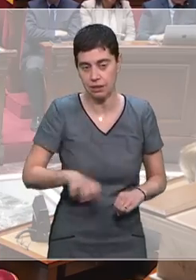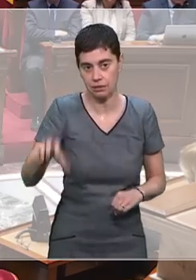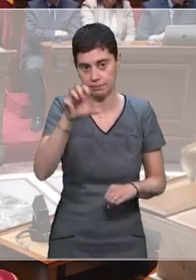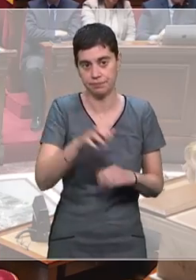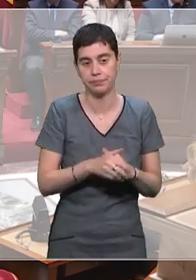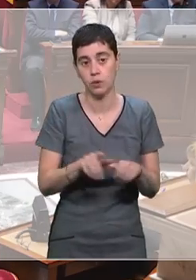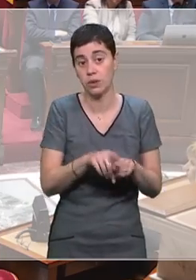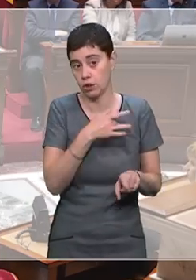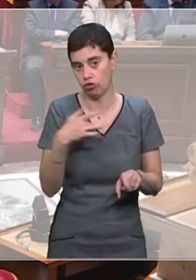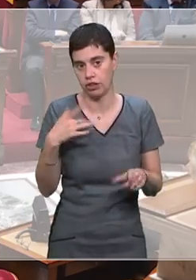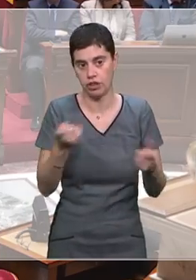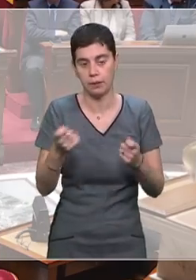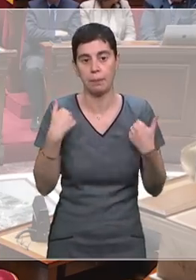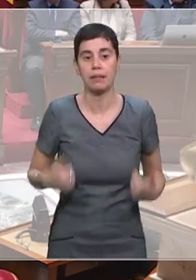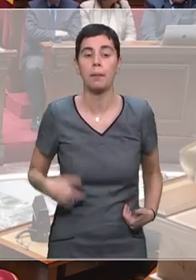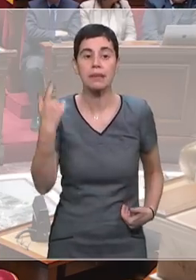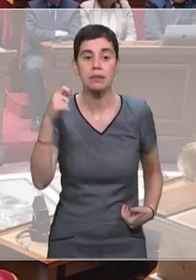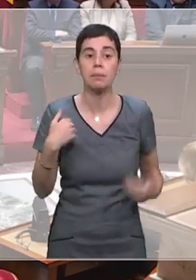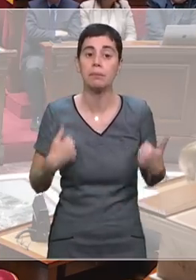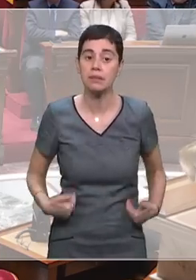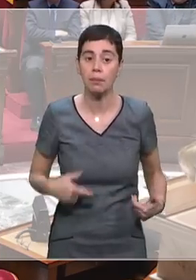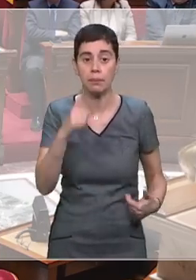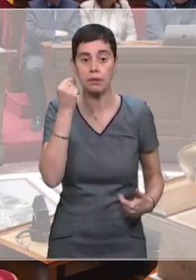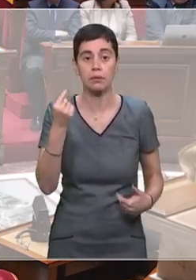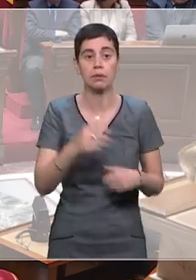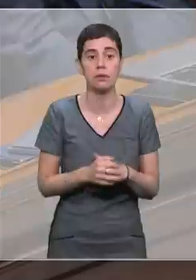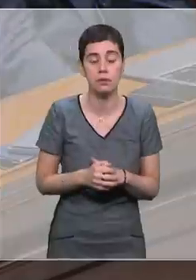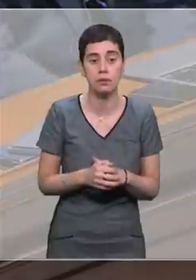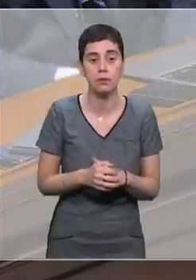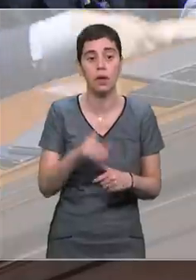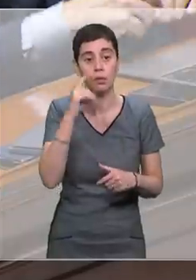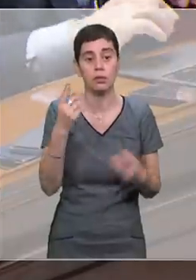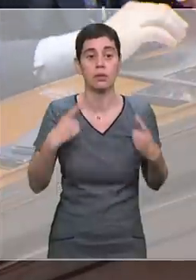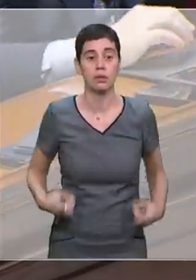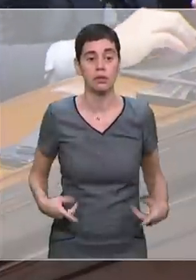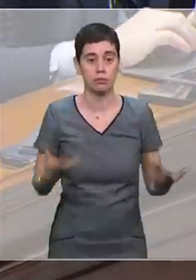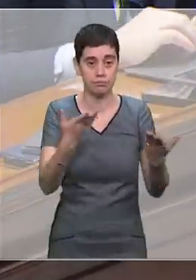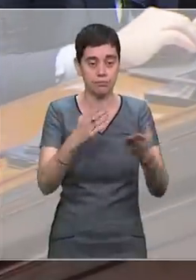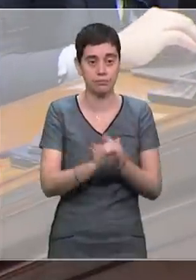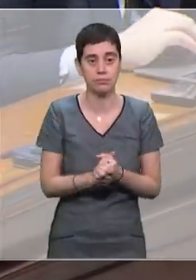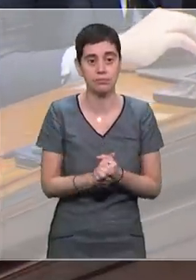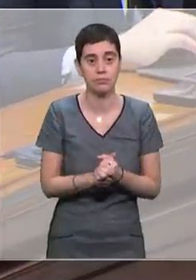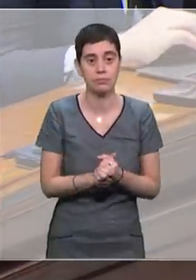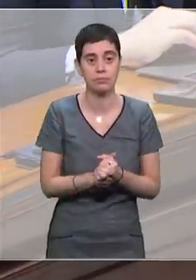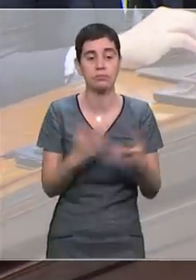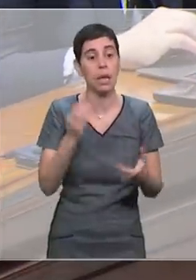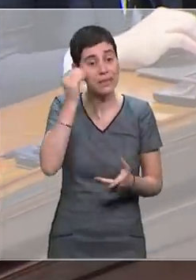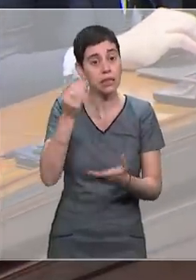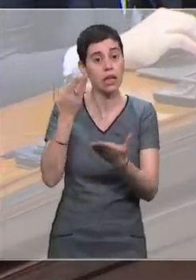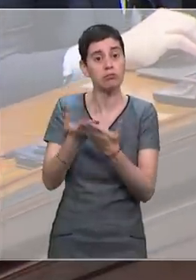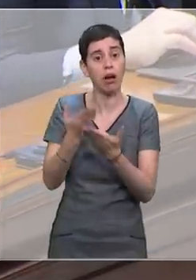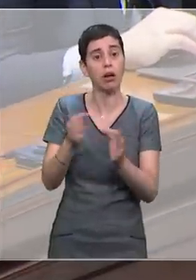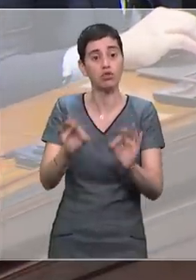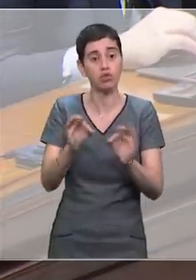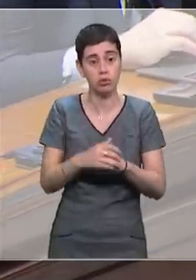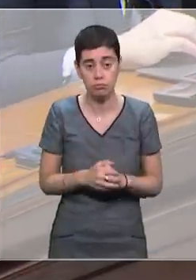santé. Madame la Présidente, mesdames et messieurs les députés, monsieur le député Jean-Claude Raux. La psychiatrie et plus